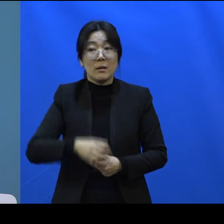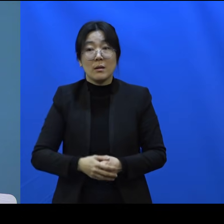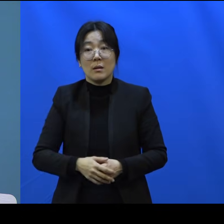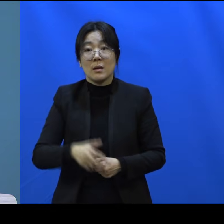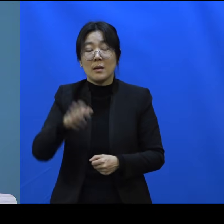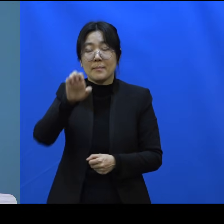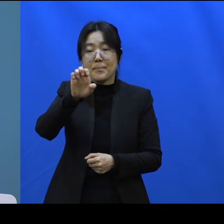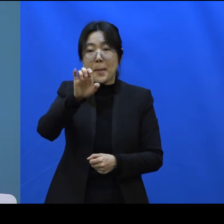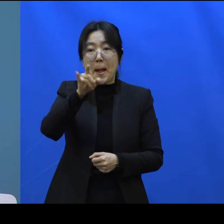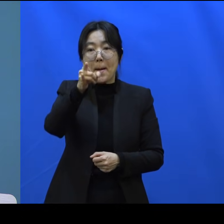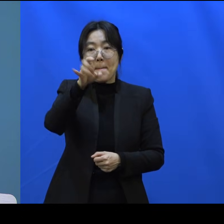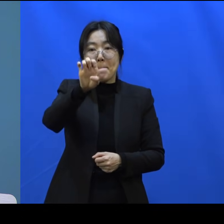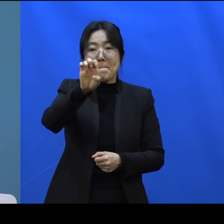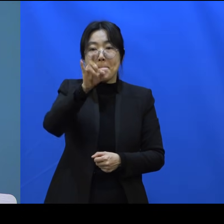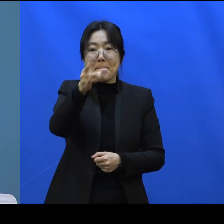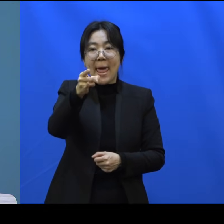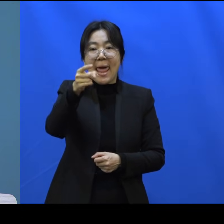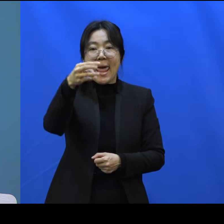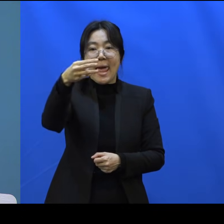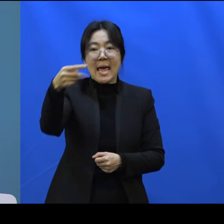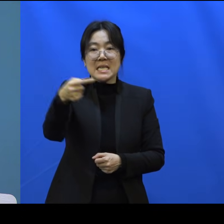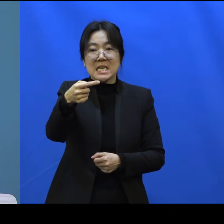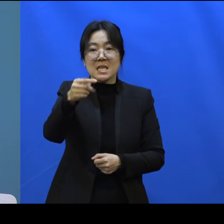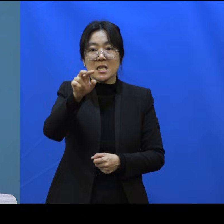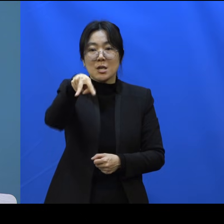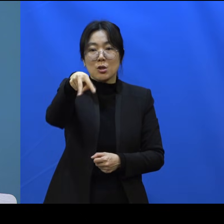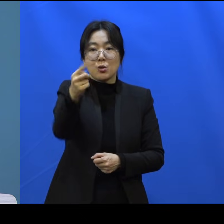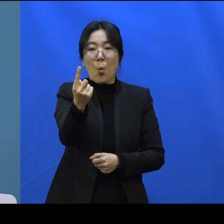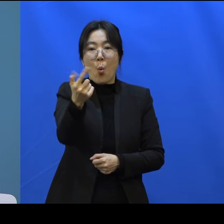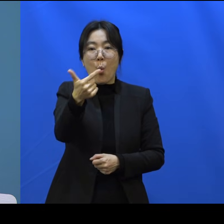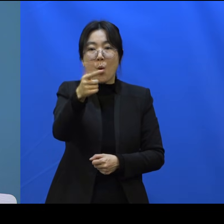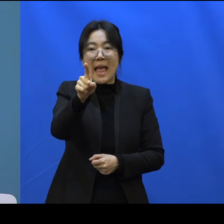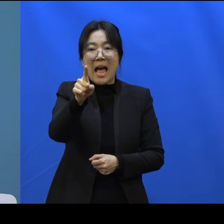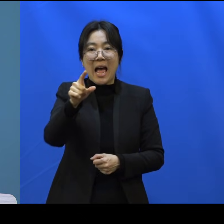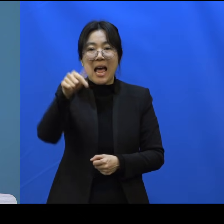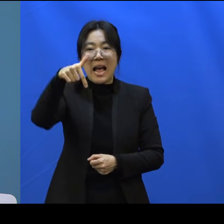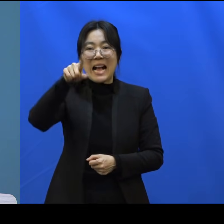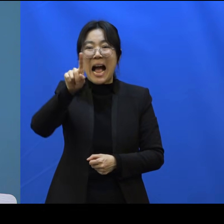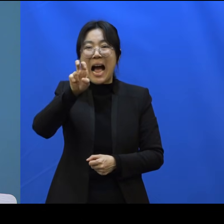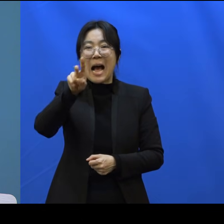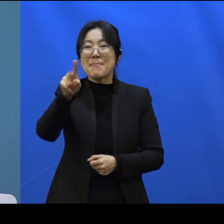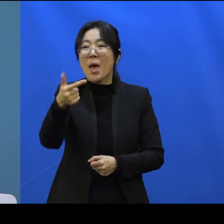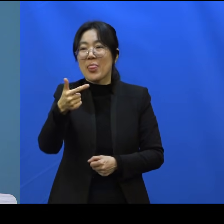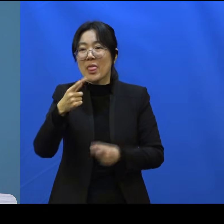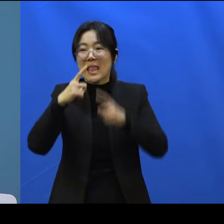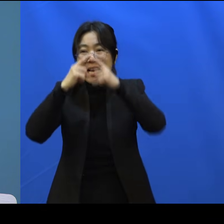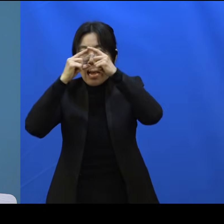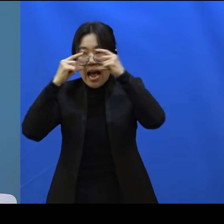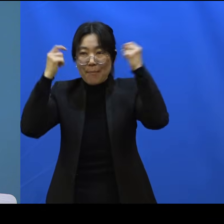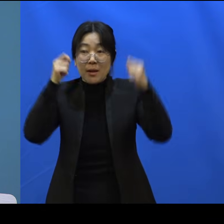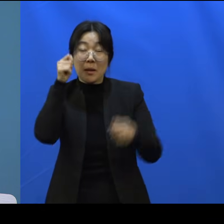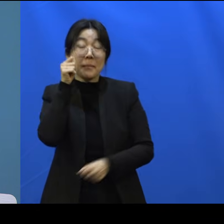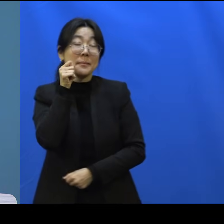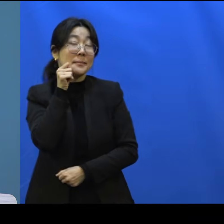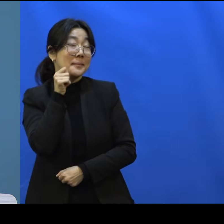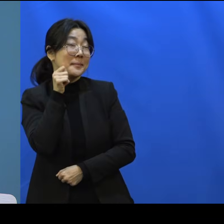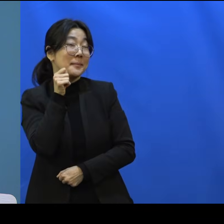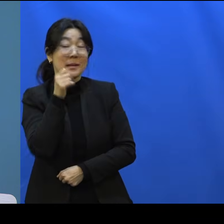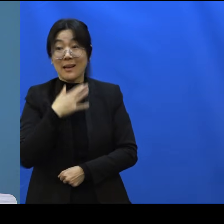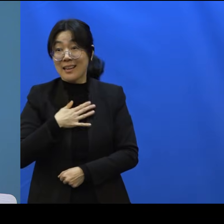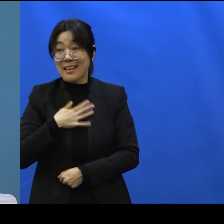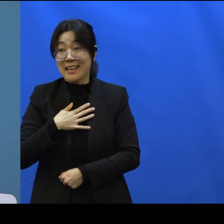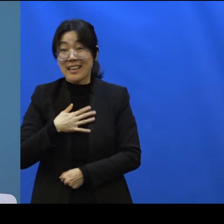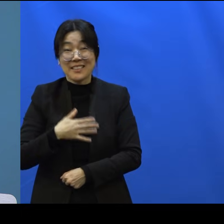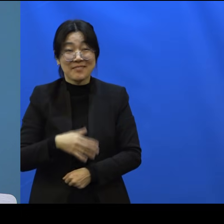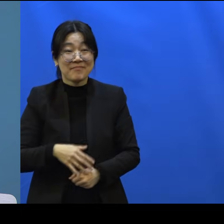사람들이에게 자기의 얼굴을 이제 가면을 써서 이제 보여주는 거예요. 즐겁게 하기 위해서. 본래 자기는 숨어 있는 거예요.